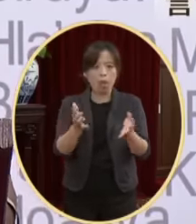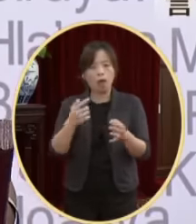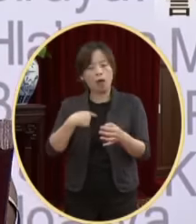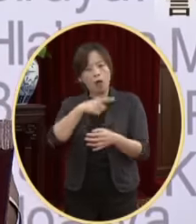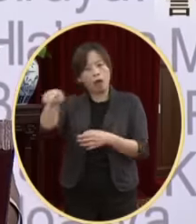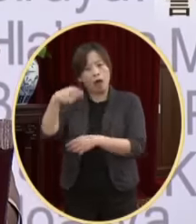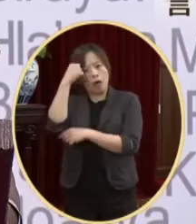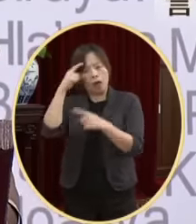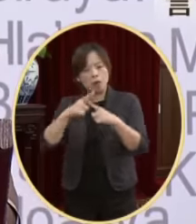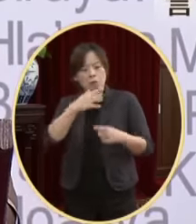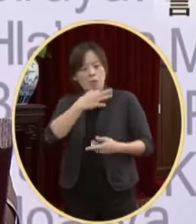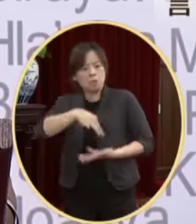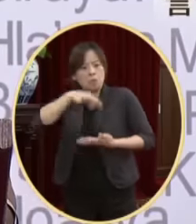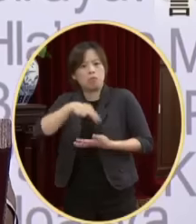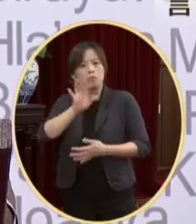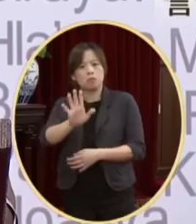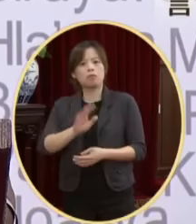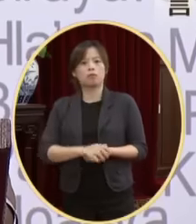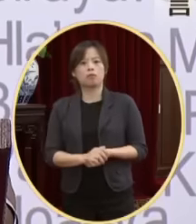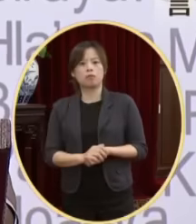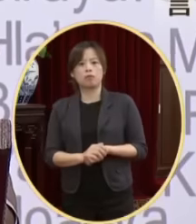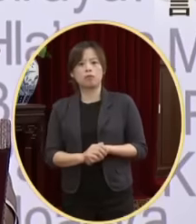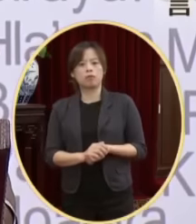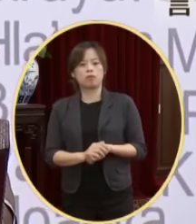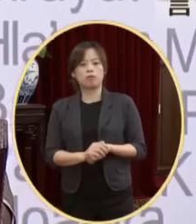人非常的担心。